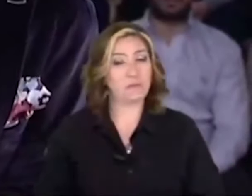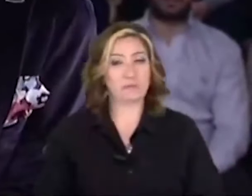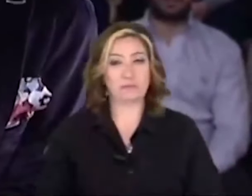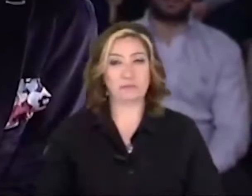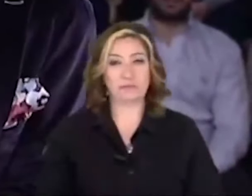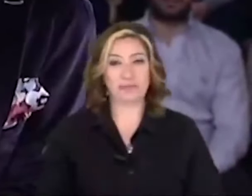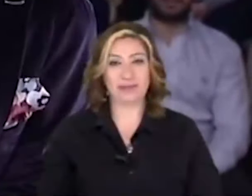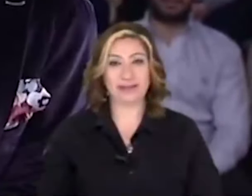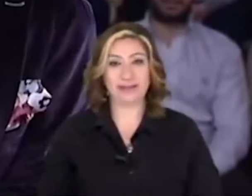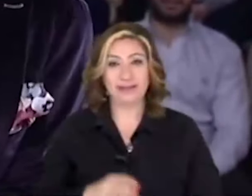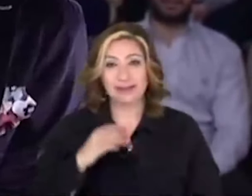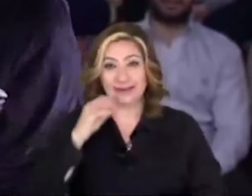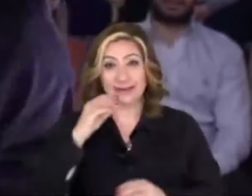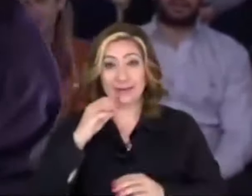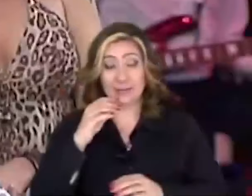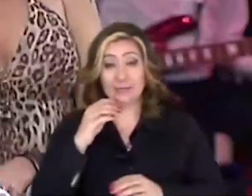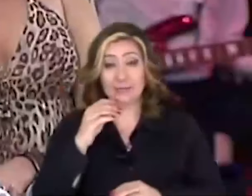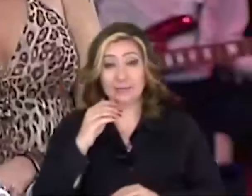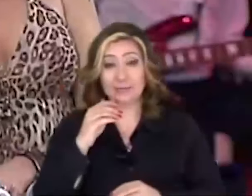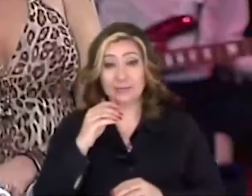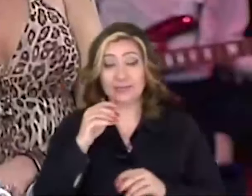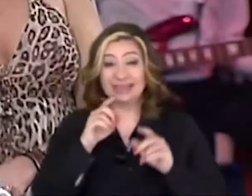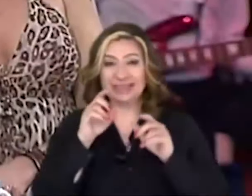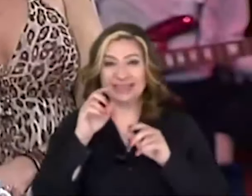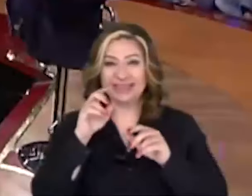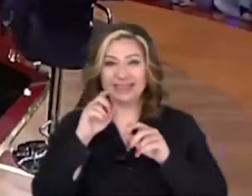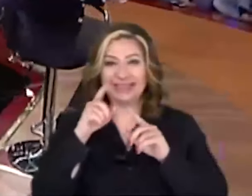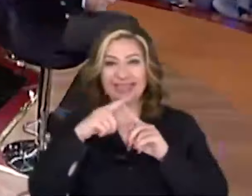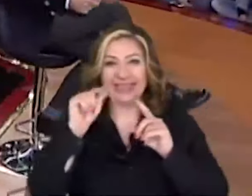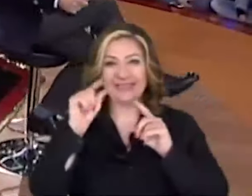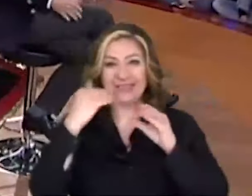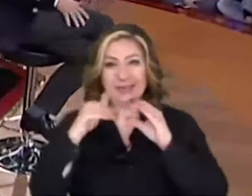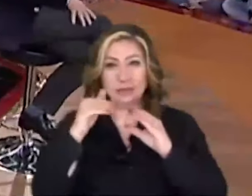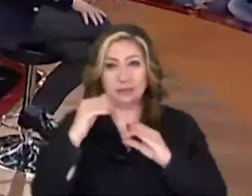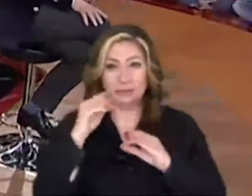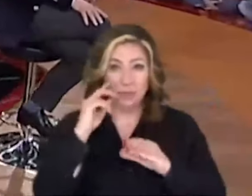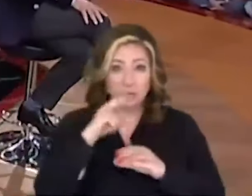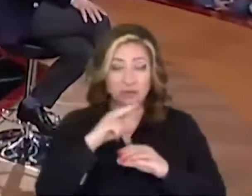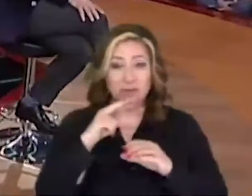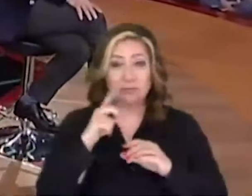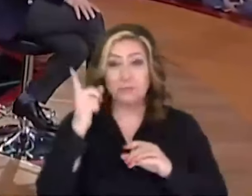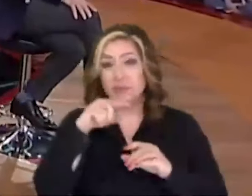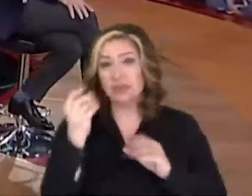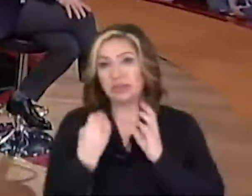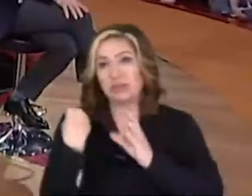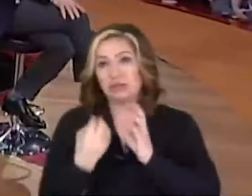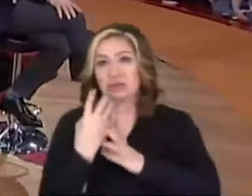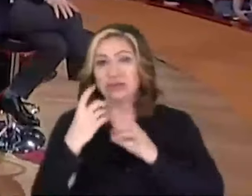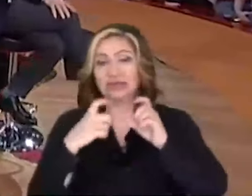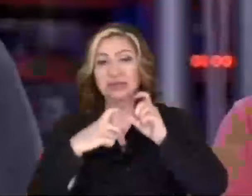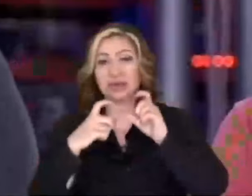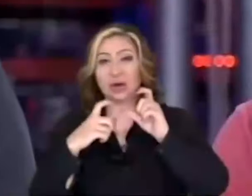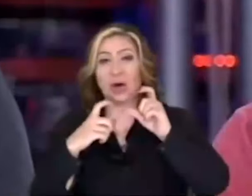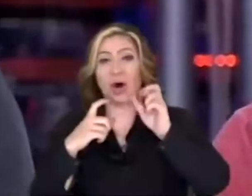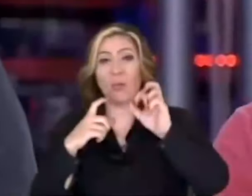Bak, periskopa bakıyor musunuz? Periskop, çocuklar Twitter'a bakıyorsunuz, periskopa da bakıyor musunuz? Biz Skorp'a